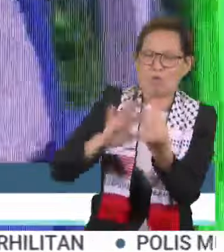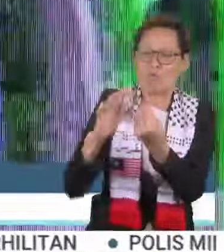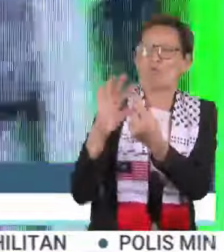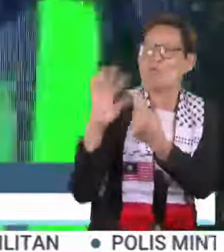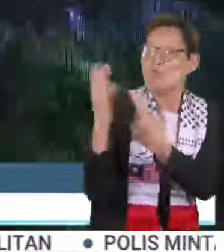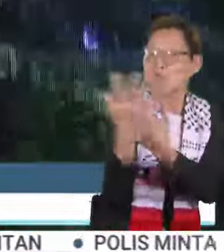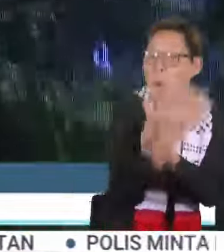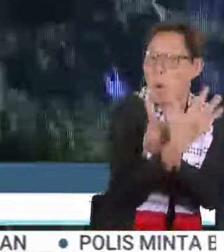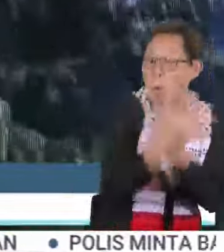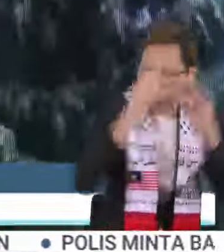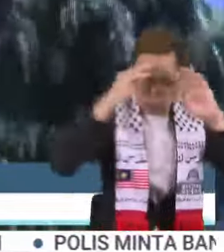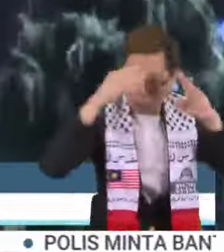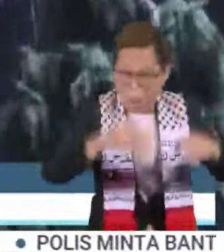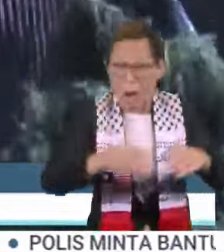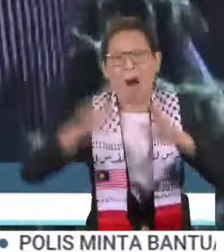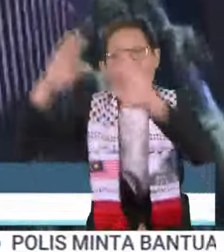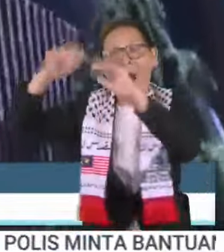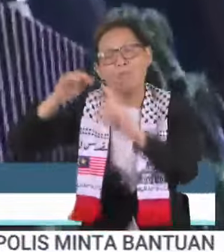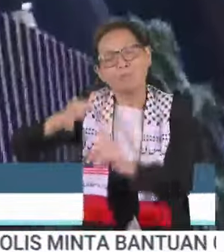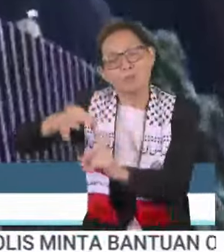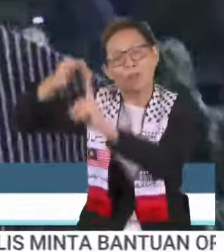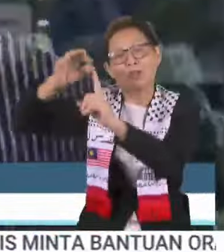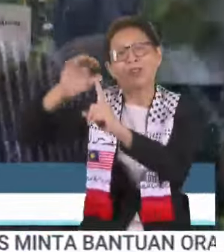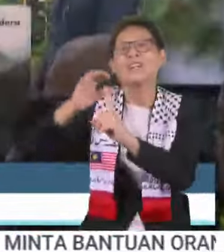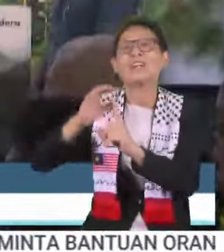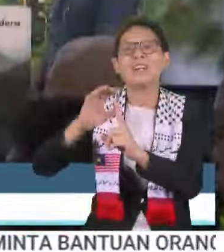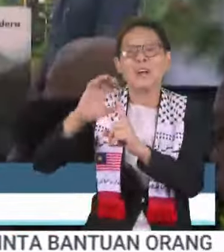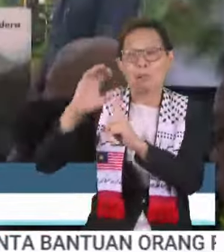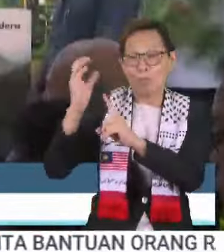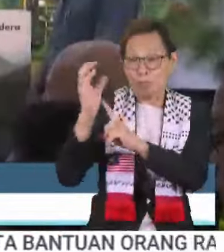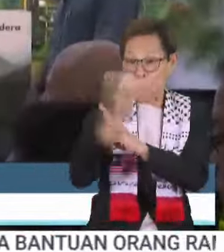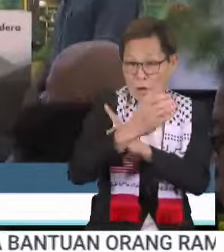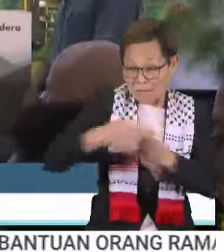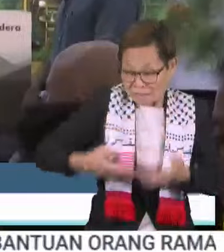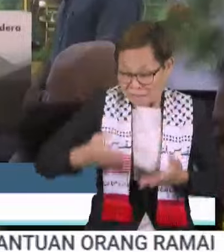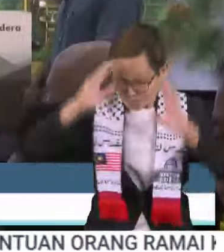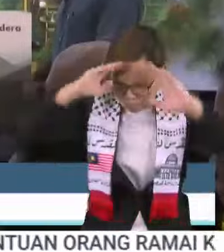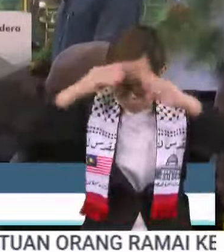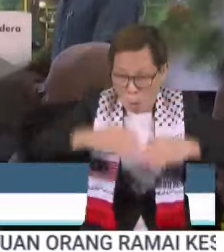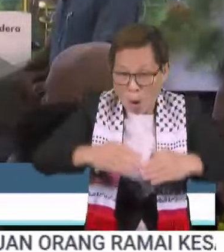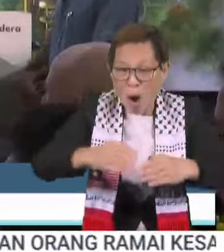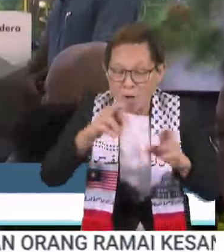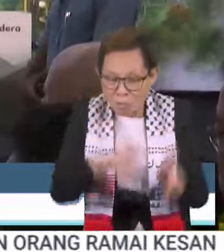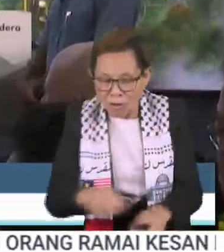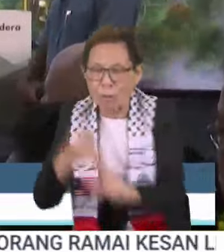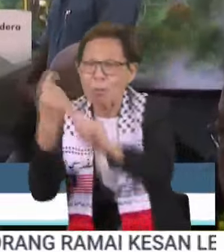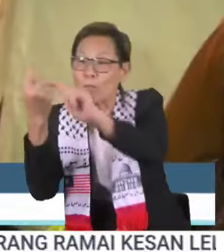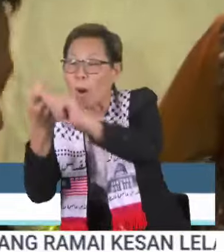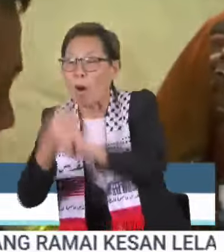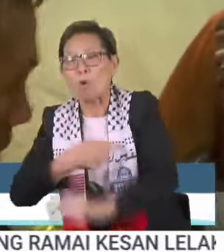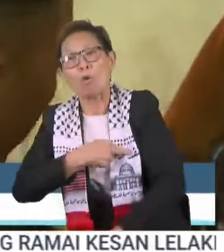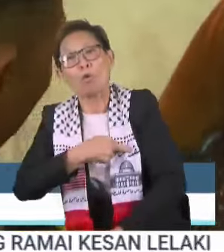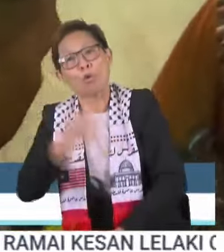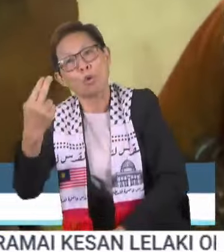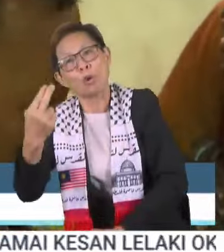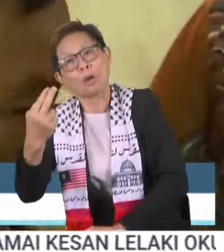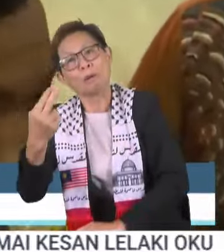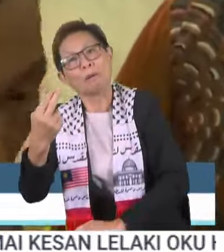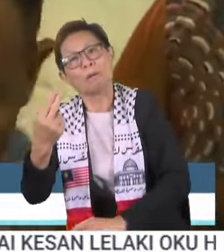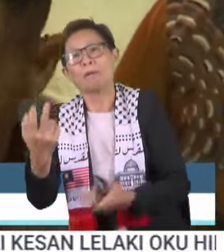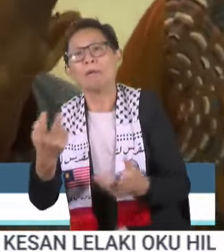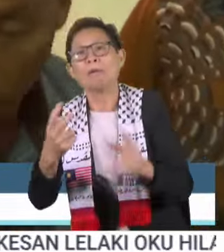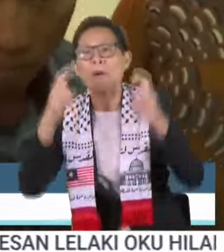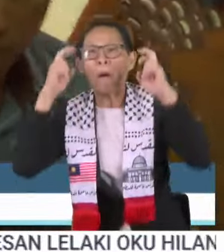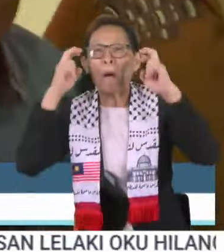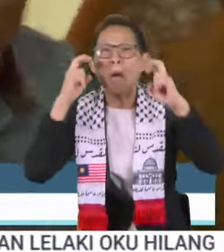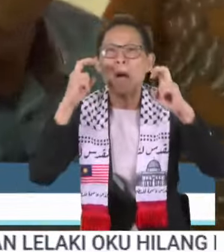perhatian. Bagaimanapun, beliau berharap keistimewaan budaya tempatan diberi penekanan dalam rancangan pembinaannya. Rugi jika infrastruktur